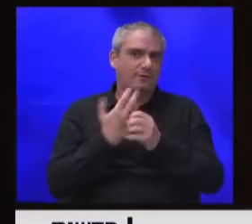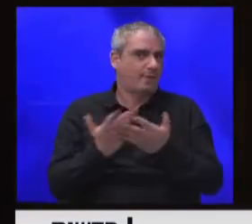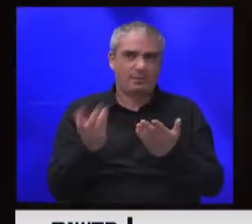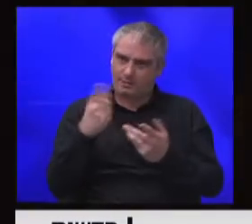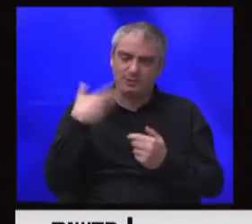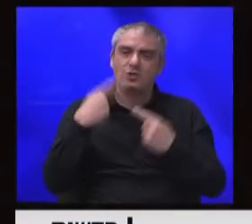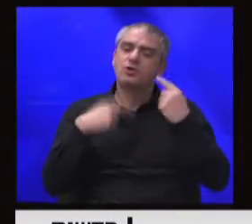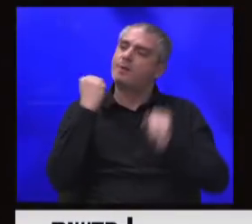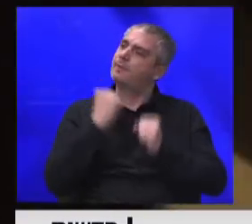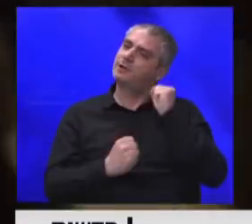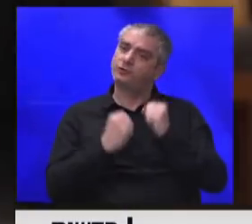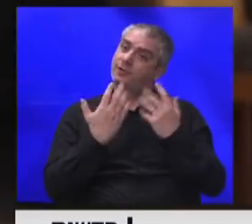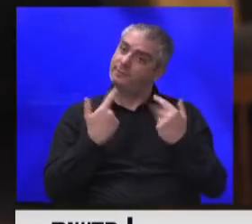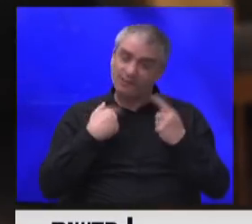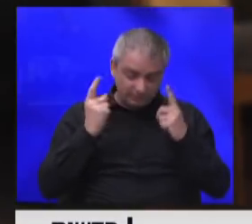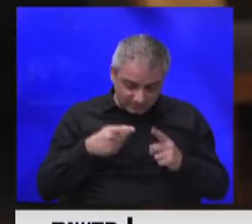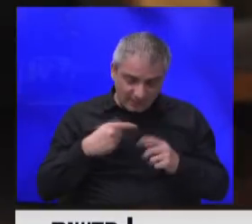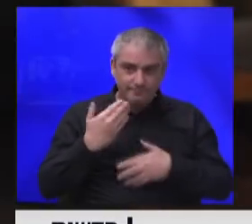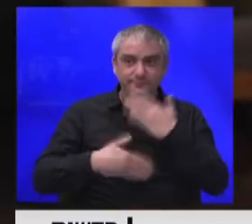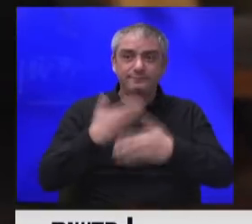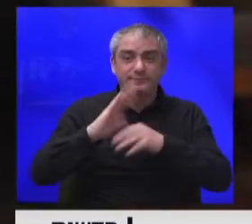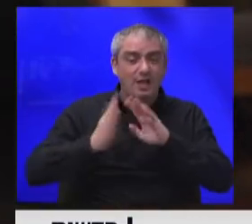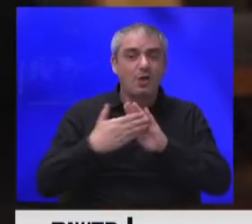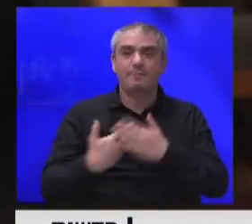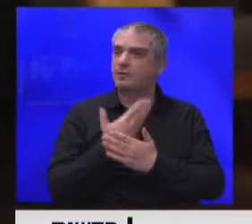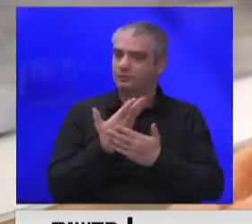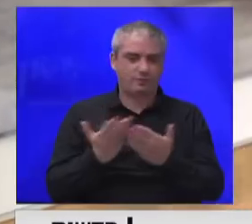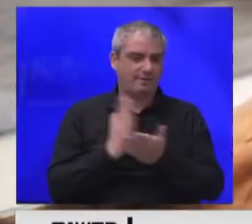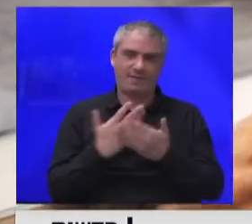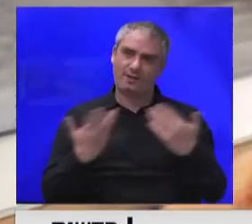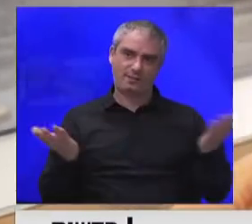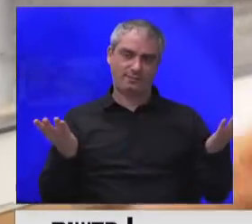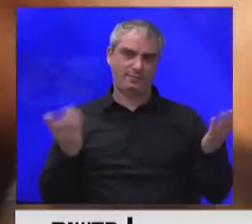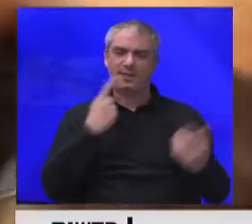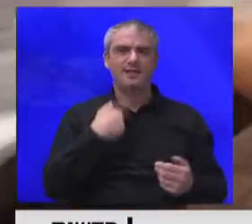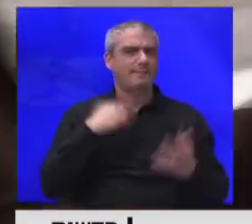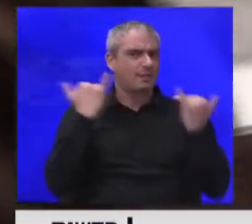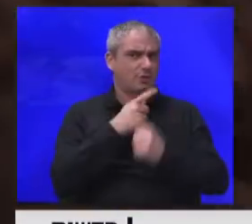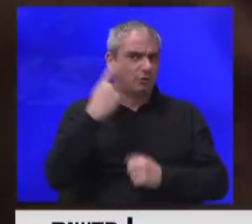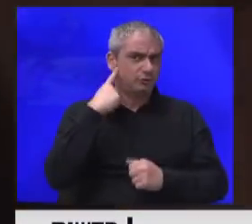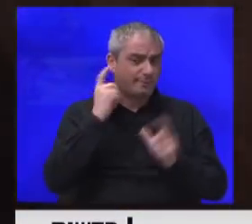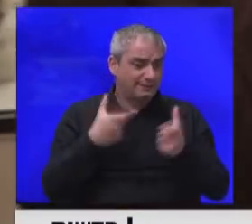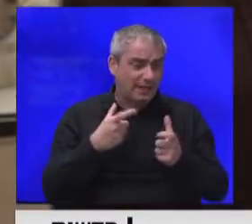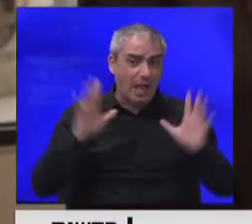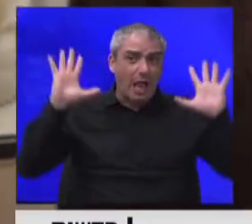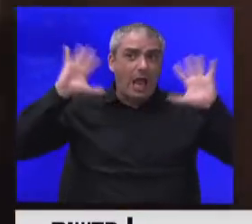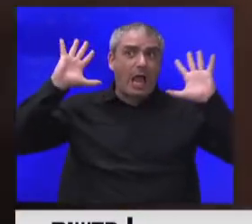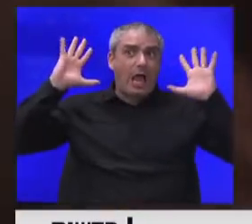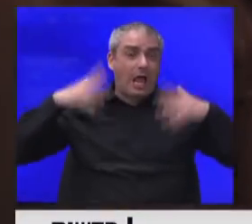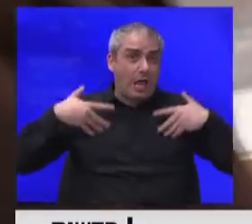יום קשה, ברגע שנצטרך להתניע את כל המערכות מחדש, הן לא קיימות. תגיד לי, אם אני טועה, אתה שומע סגר, אתה נהיה